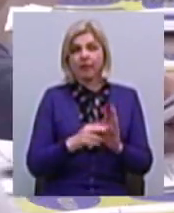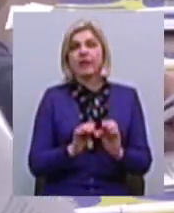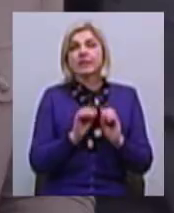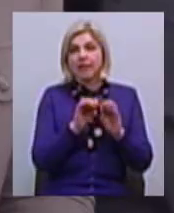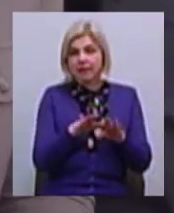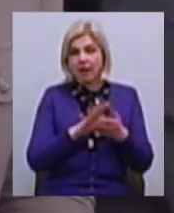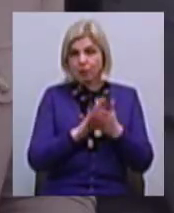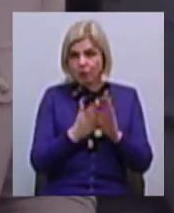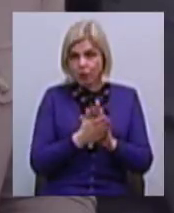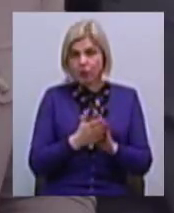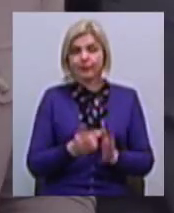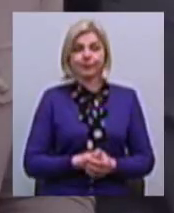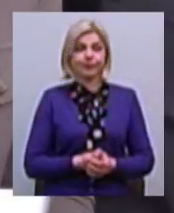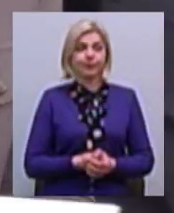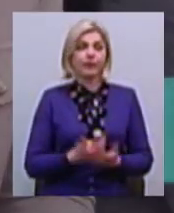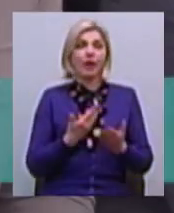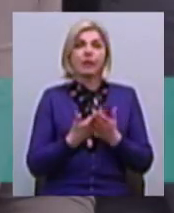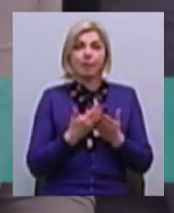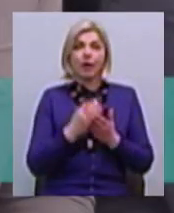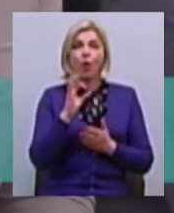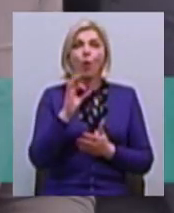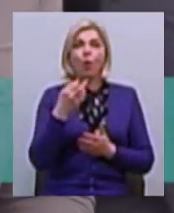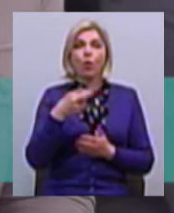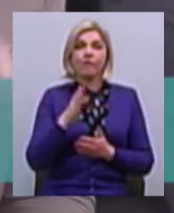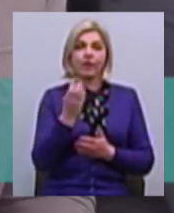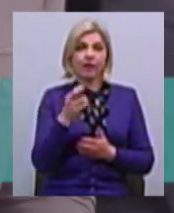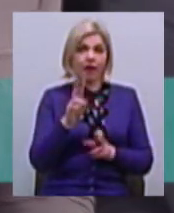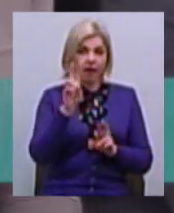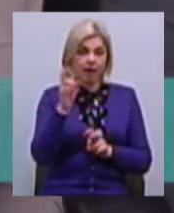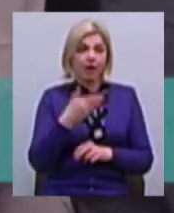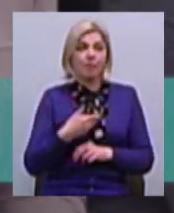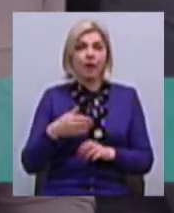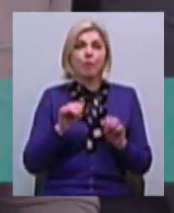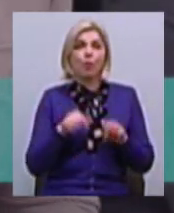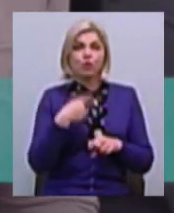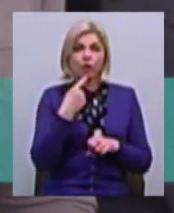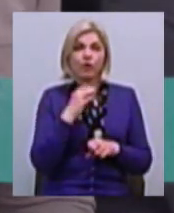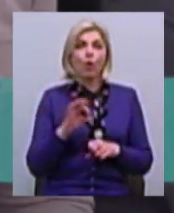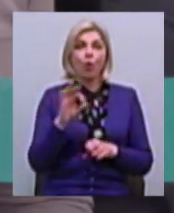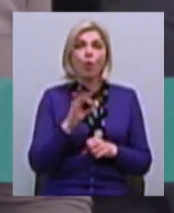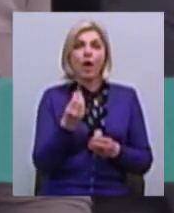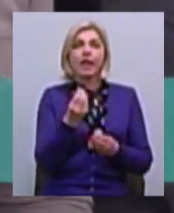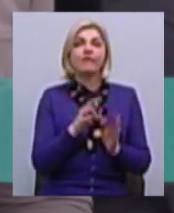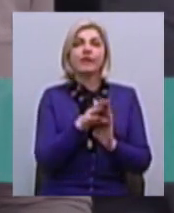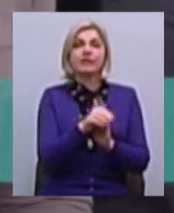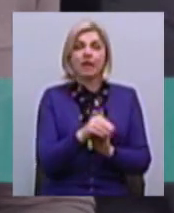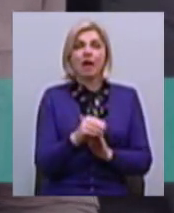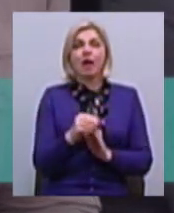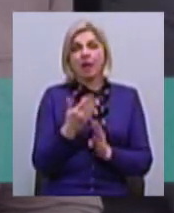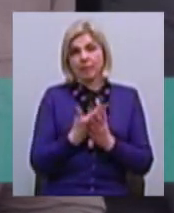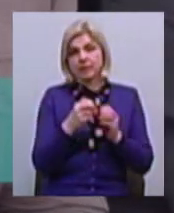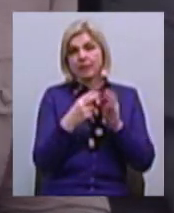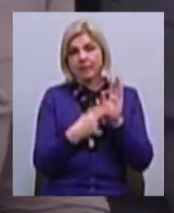підприємства. На прикладі Ольвії ми можемо говорити про залучення інвестицій у розмірі